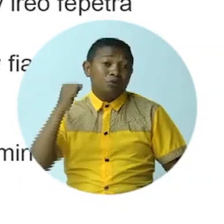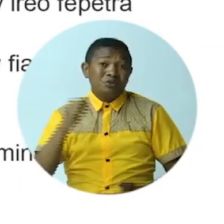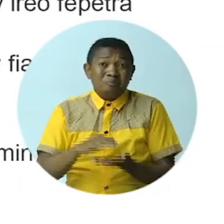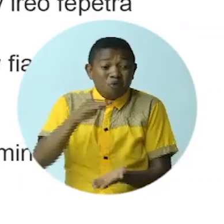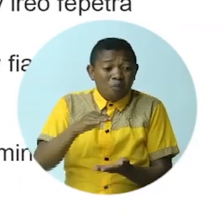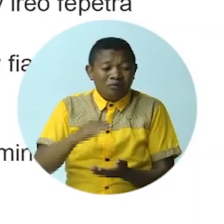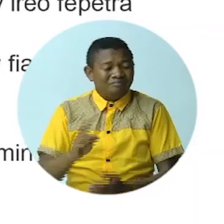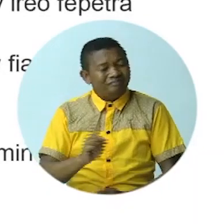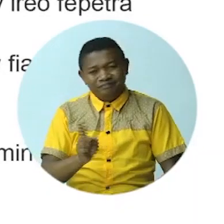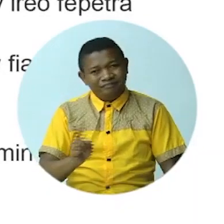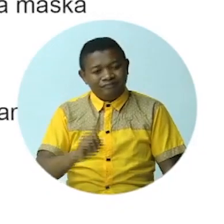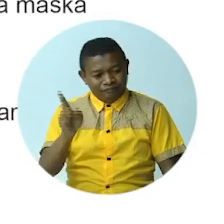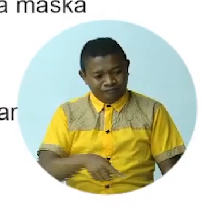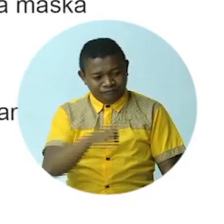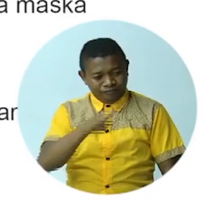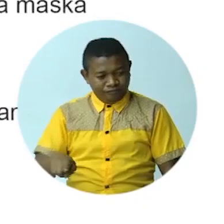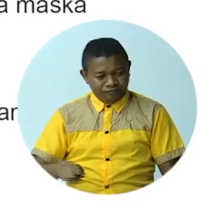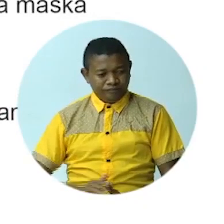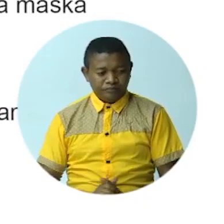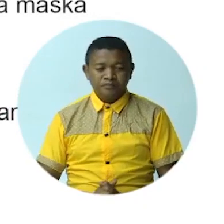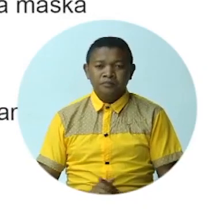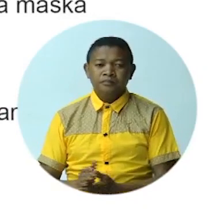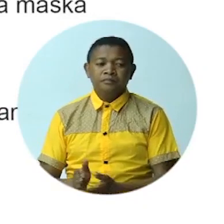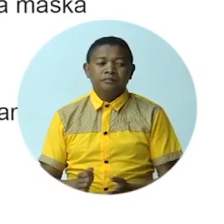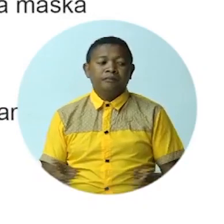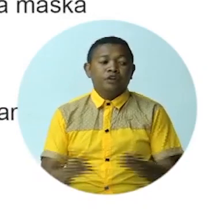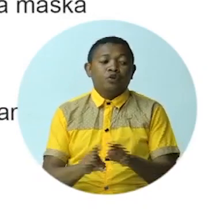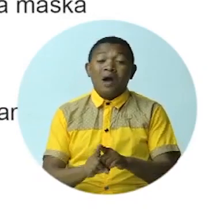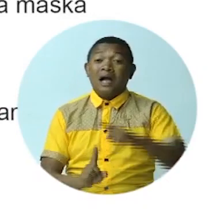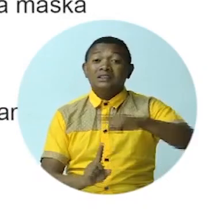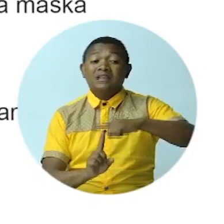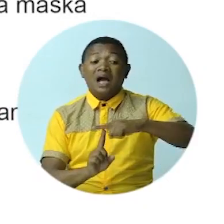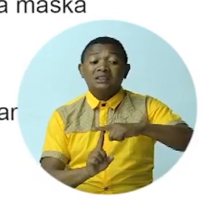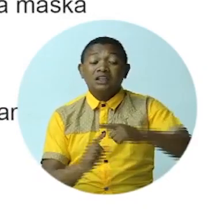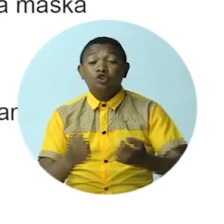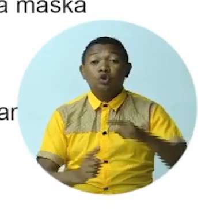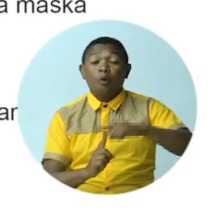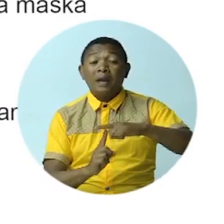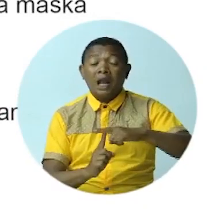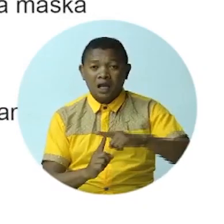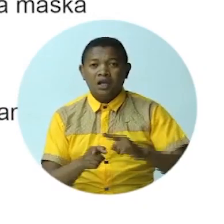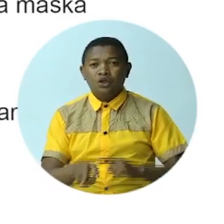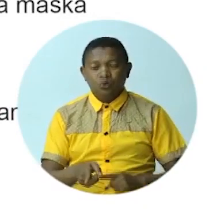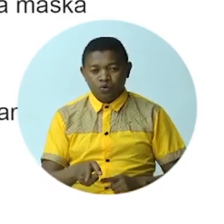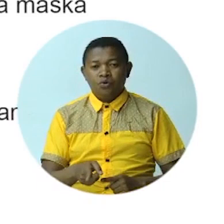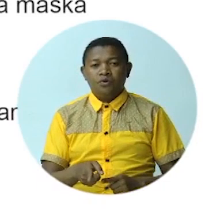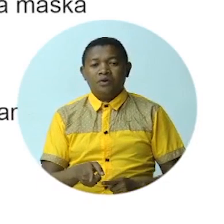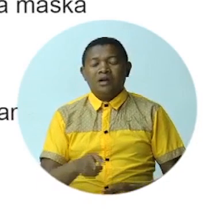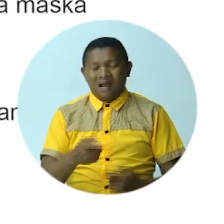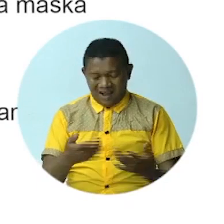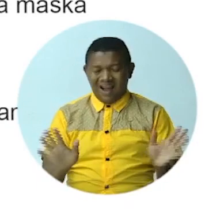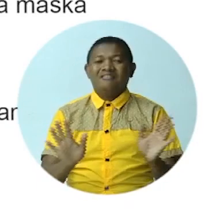nosy. Ireo taxi civile na fiarakaretsaka dia miasa trany